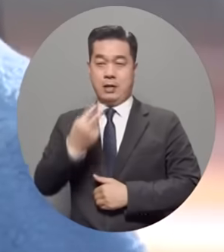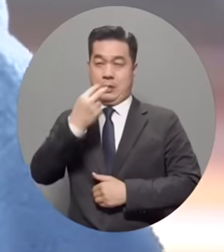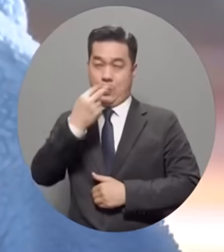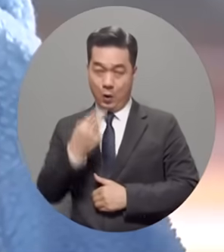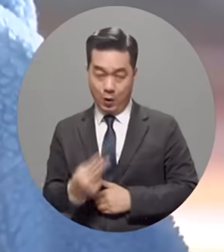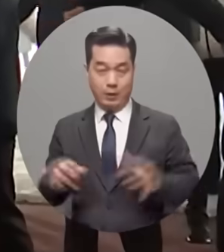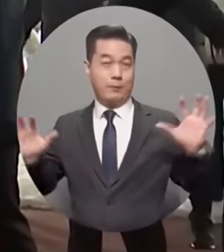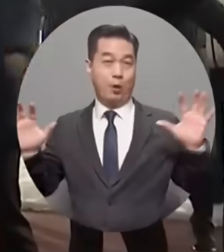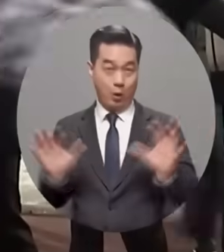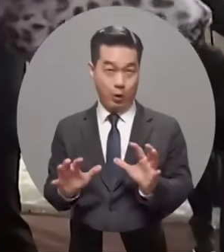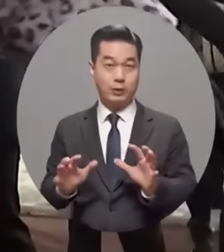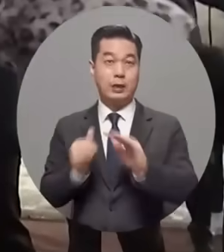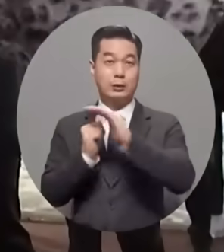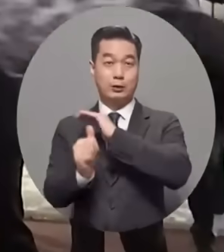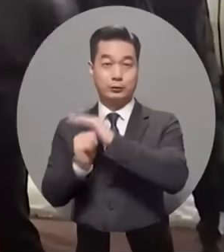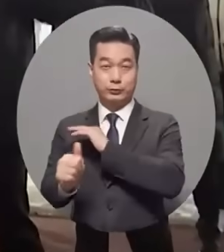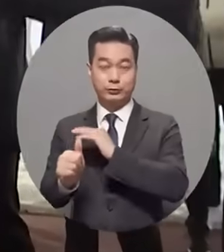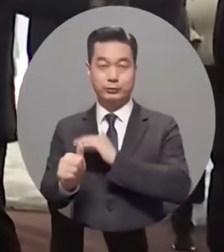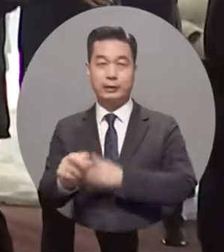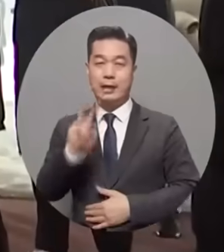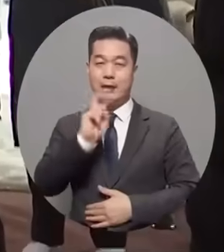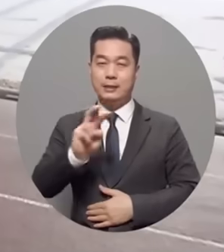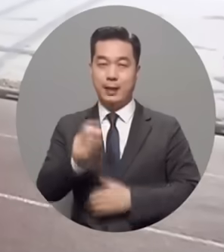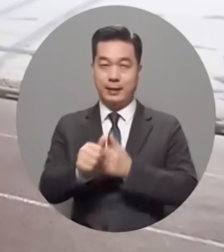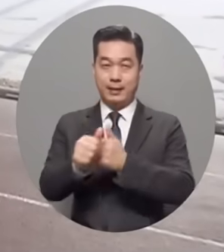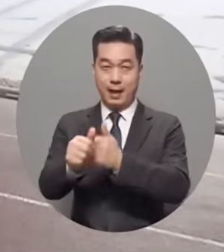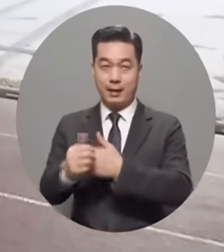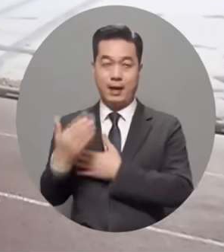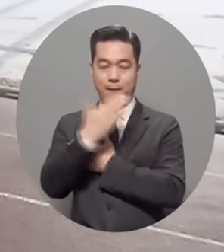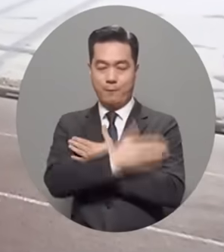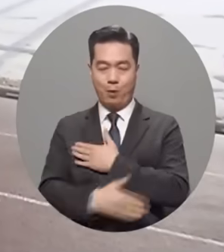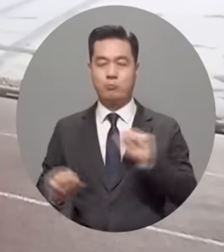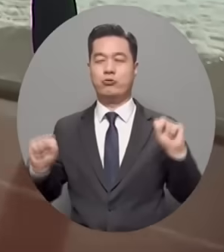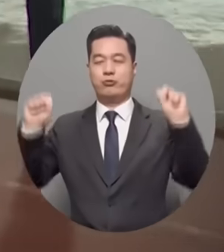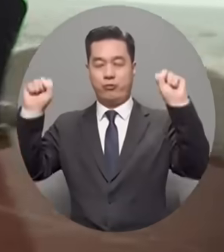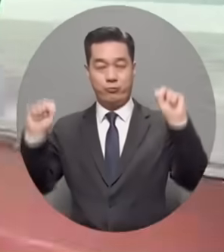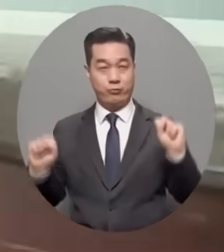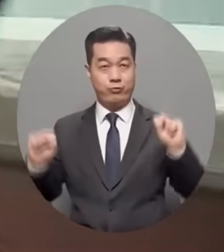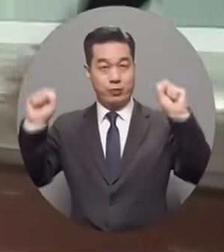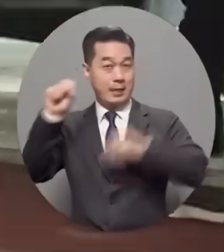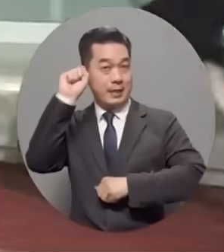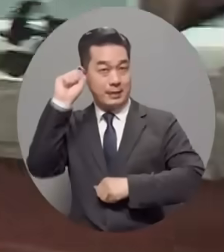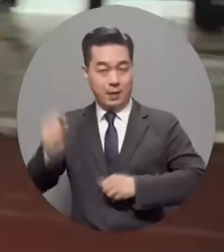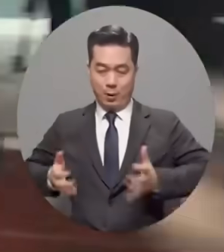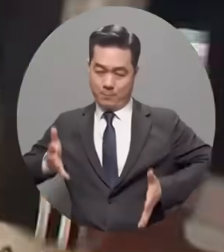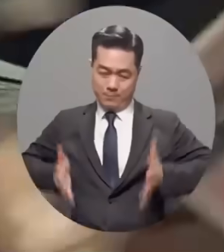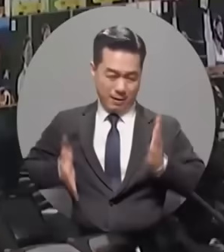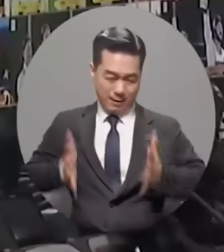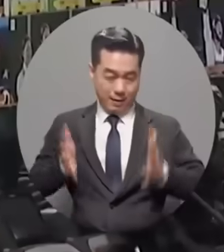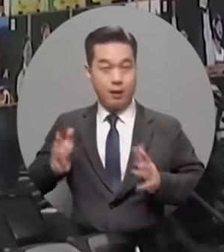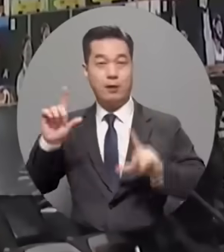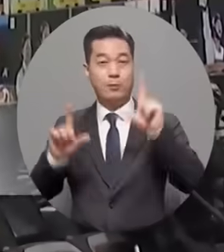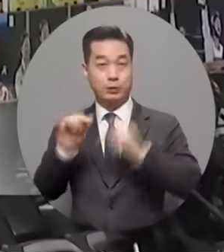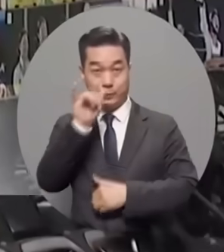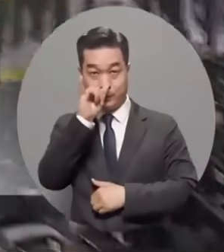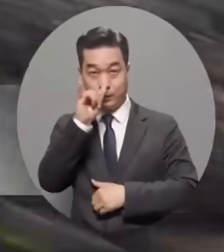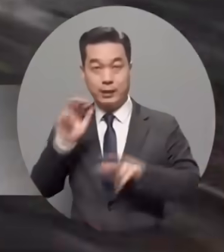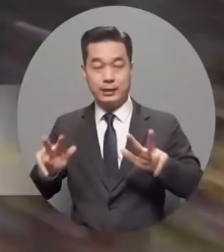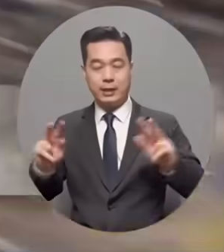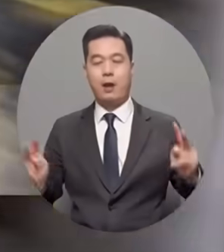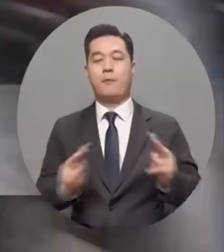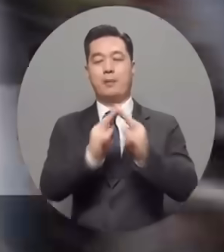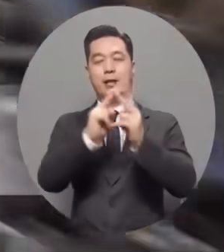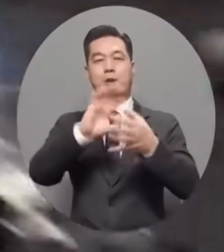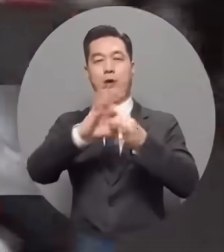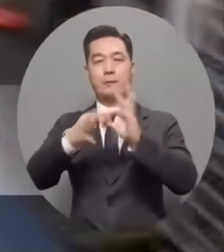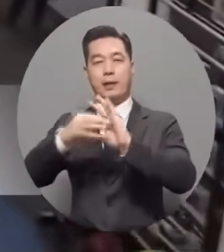선수들. 음악에 맞춰 몸을 풀고 속도를 높여 새벽 공기를 가릅니다. 이제 파리올림픽까지